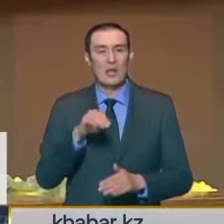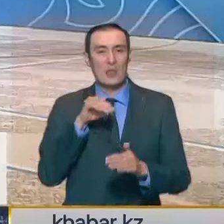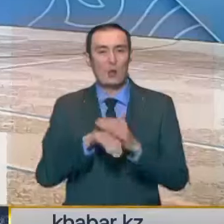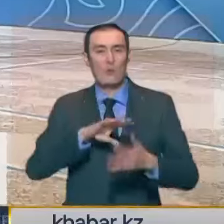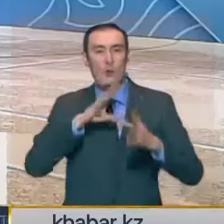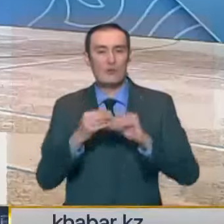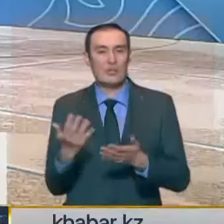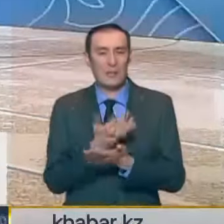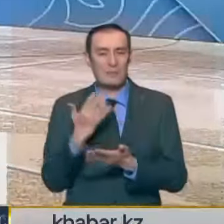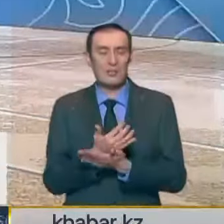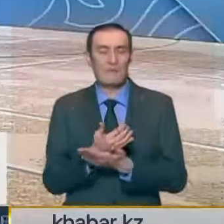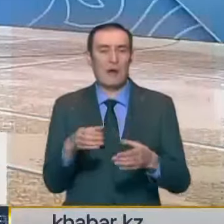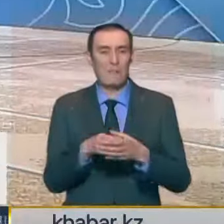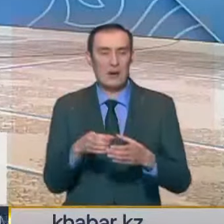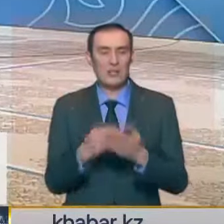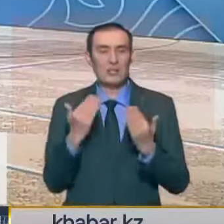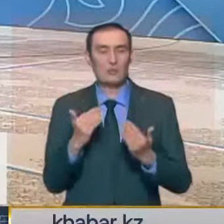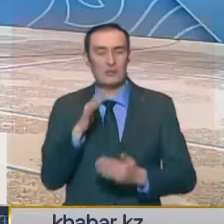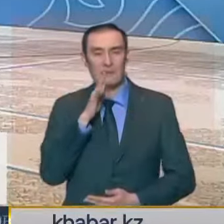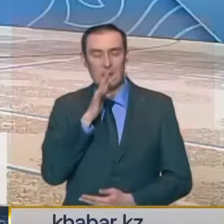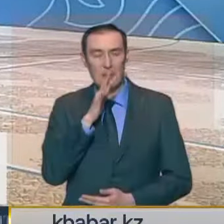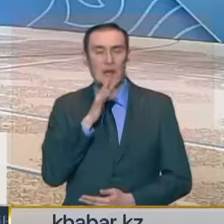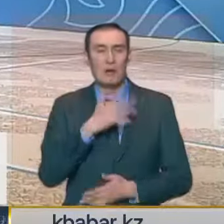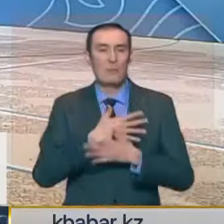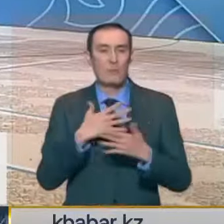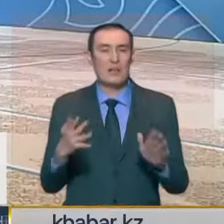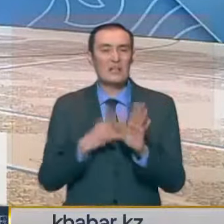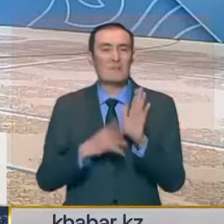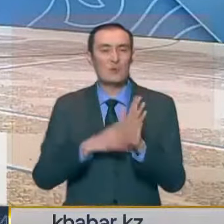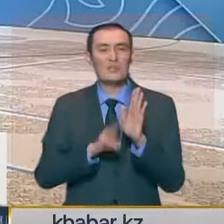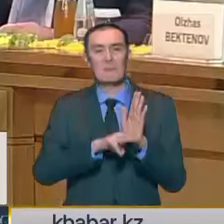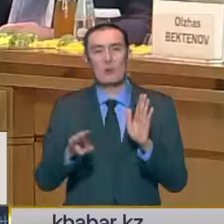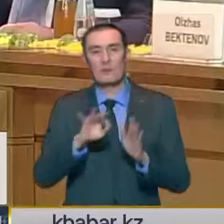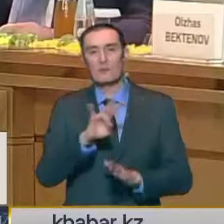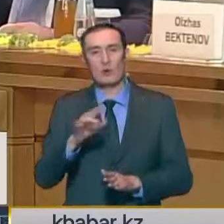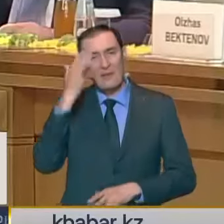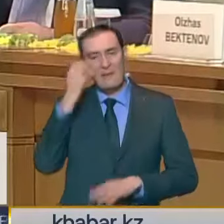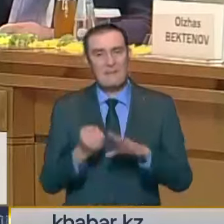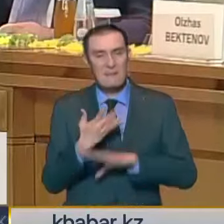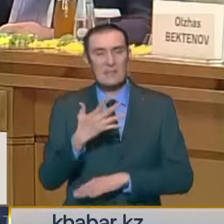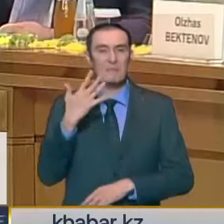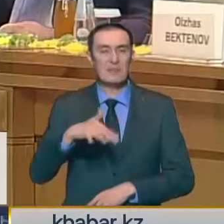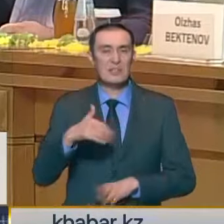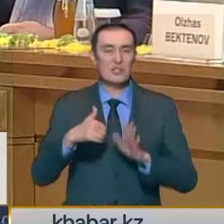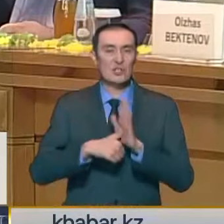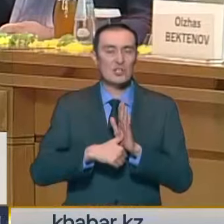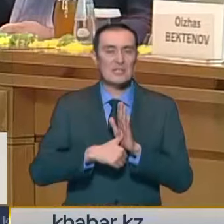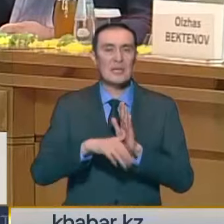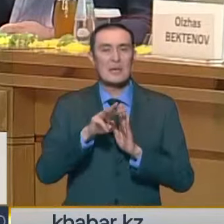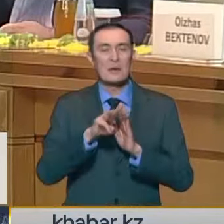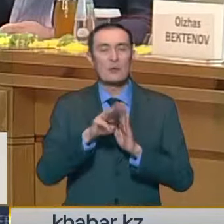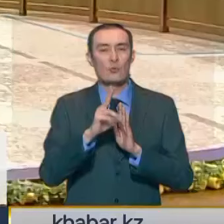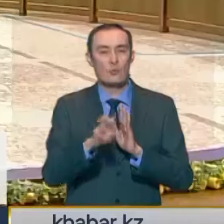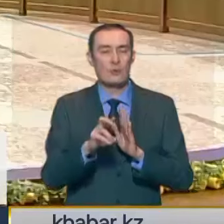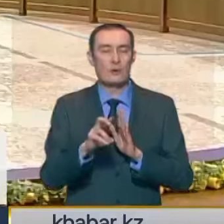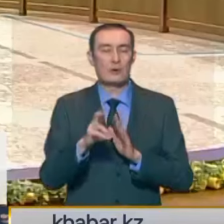объём добычи в доле компании на текущее время более 90 млн тонн нефти и 56 млрд кубометров